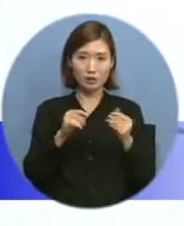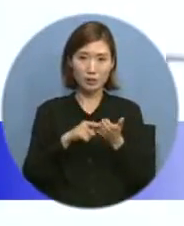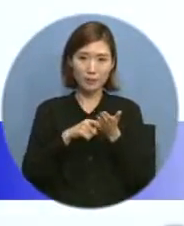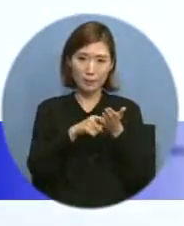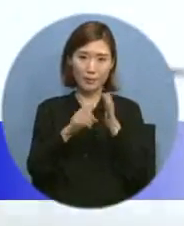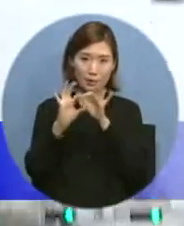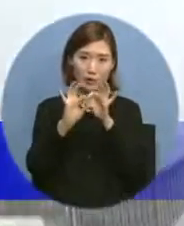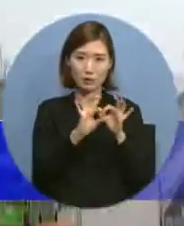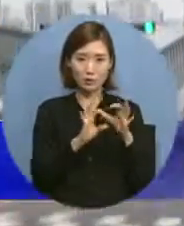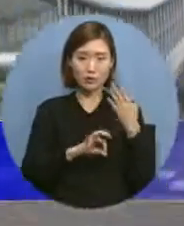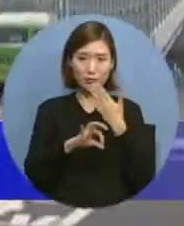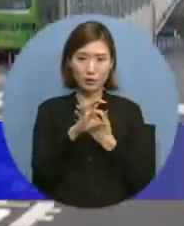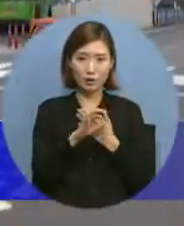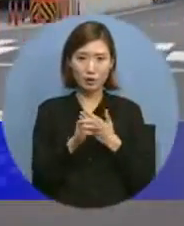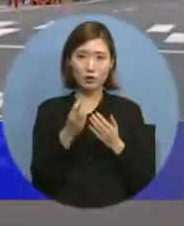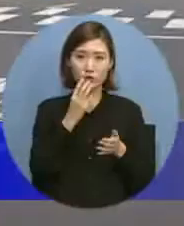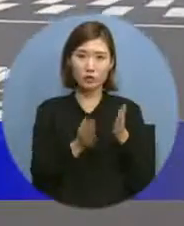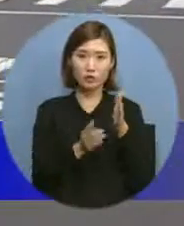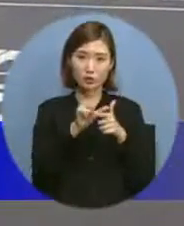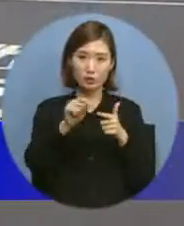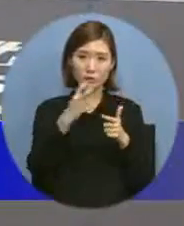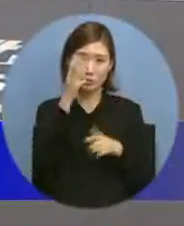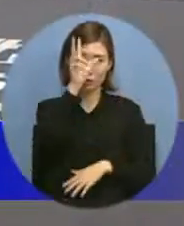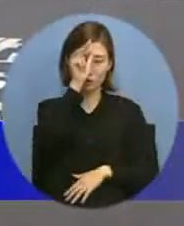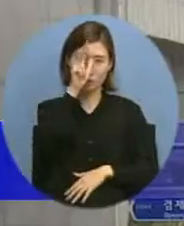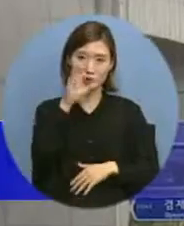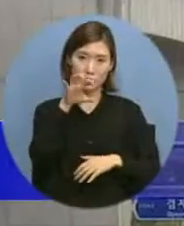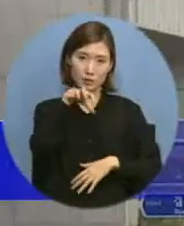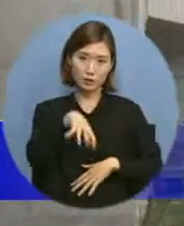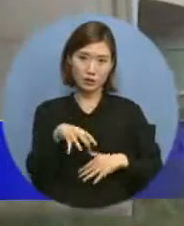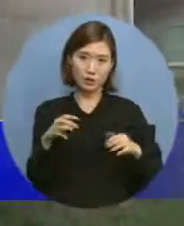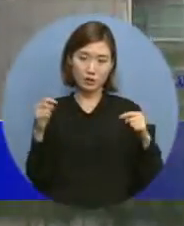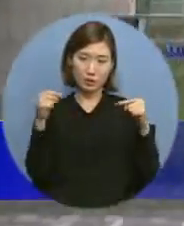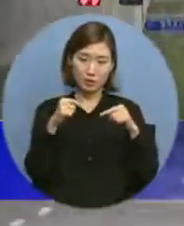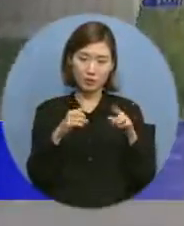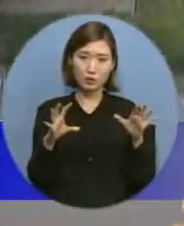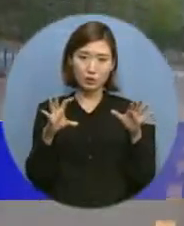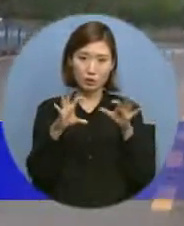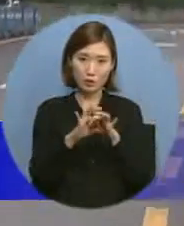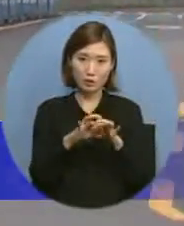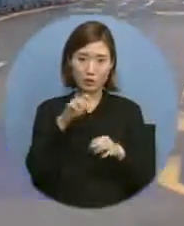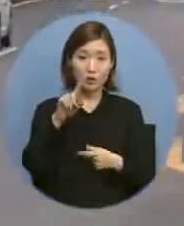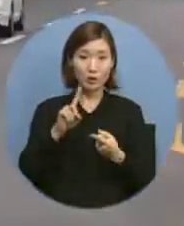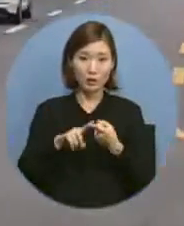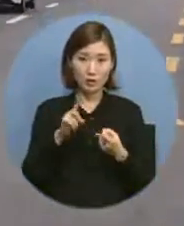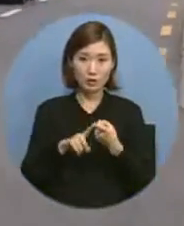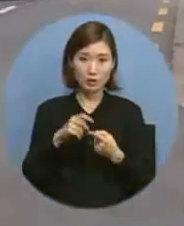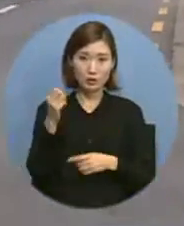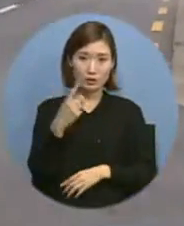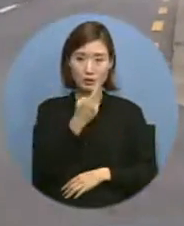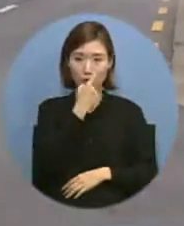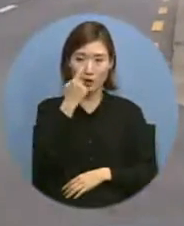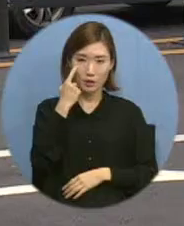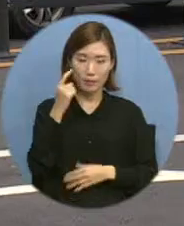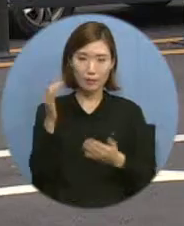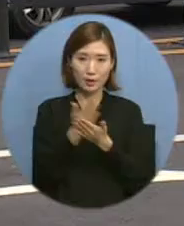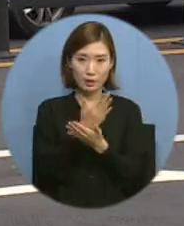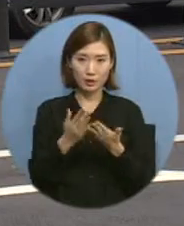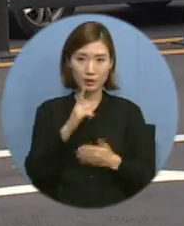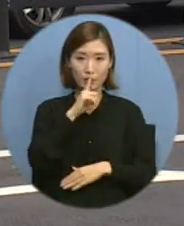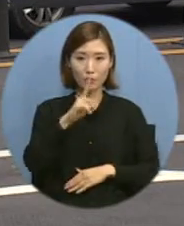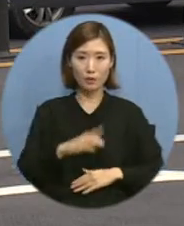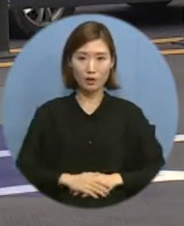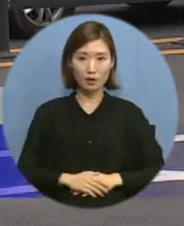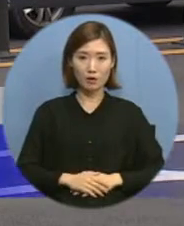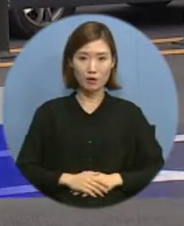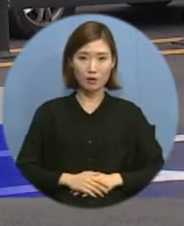발생한다면 서울지방경찰청과의 협의를 통해 횡단보도 이설과 존치 여부를 판단하겠다고 밝혔습니다. 동남에서 한